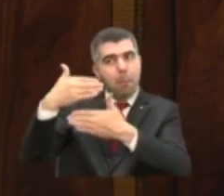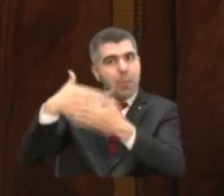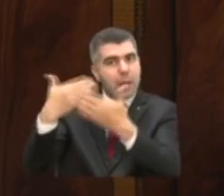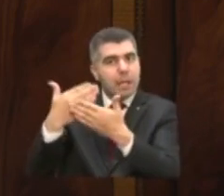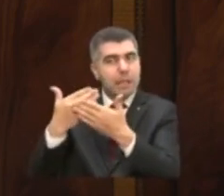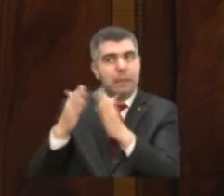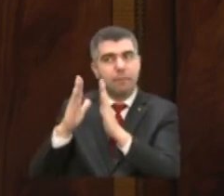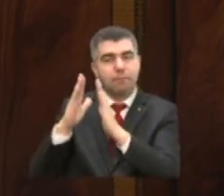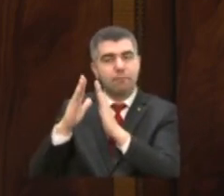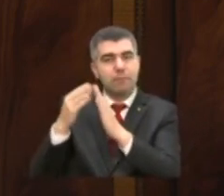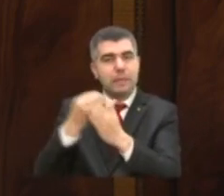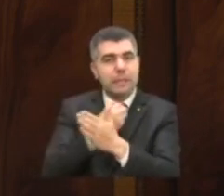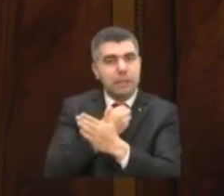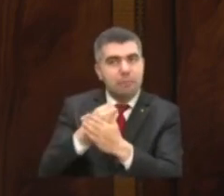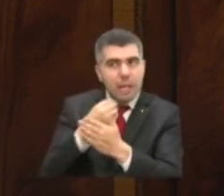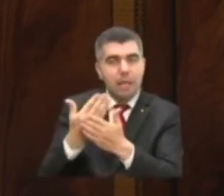نتمن هذا